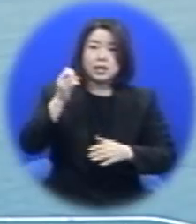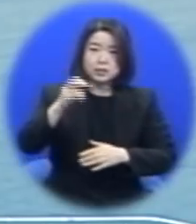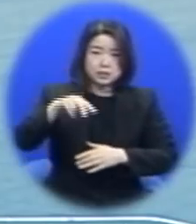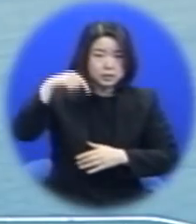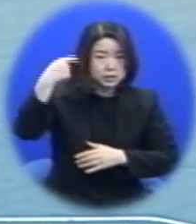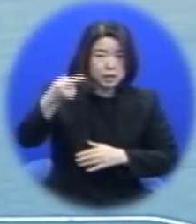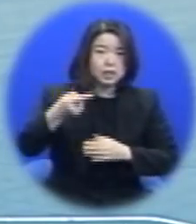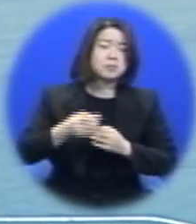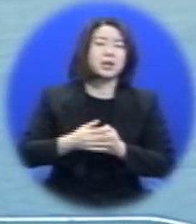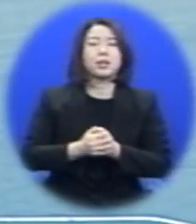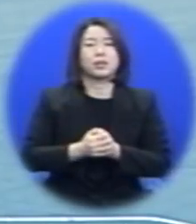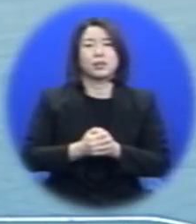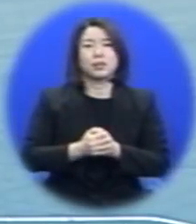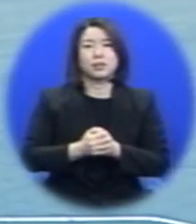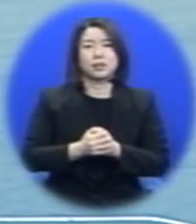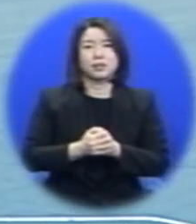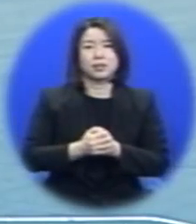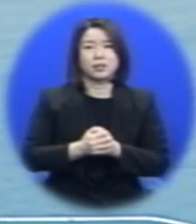나니까